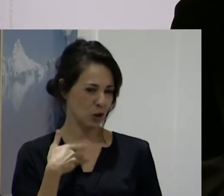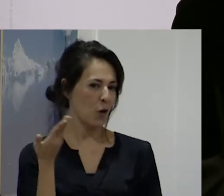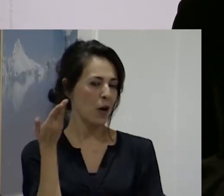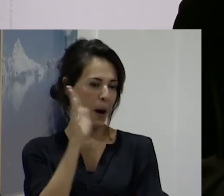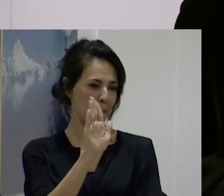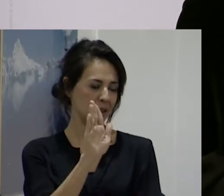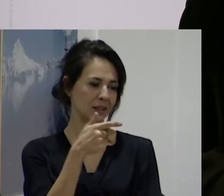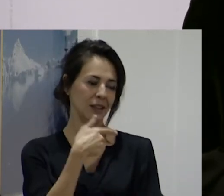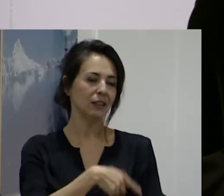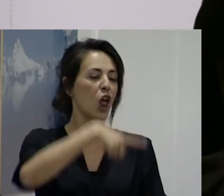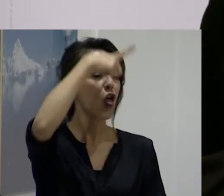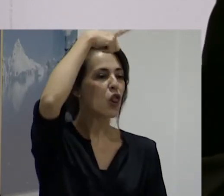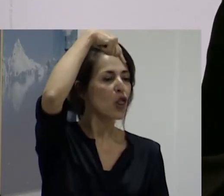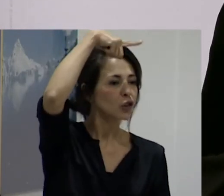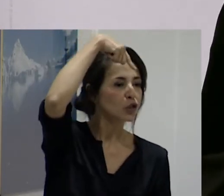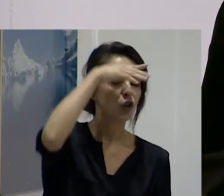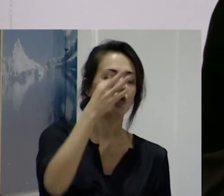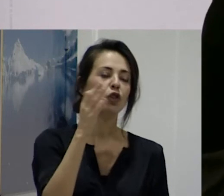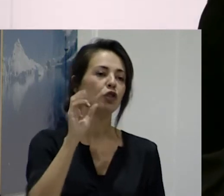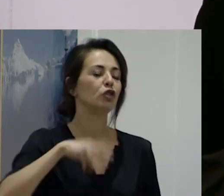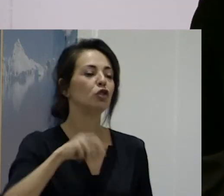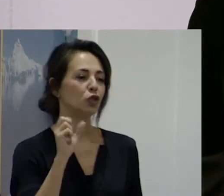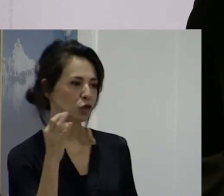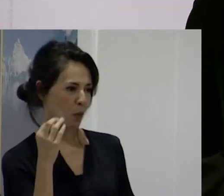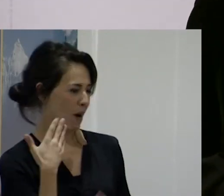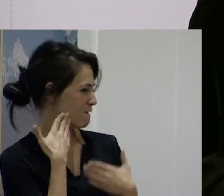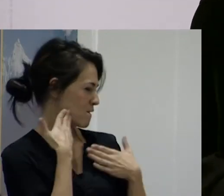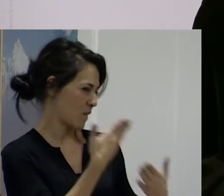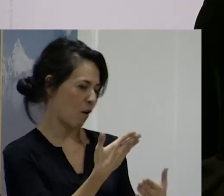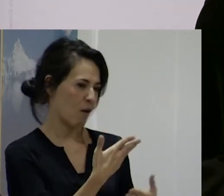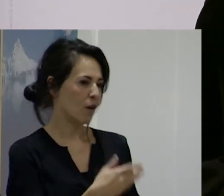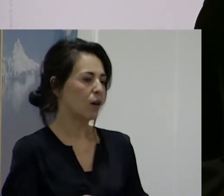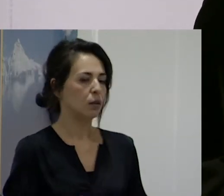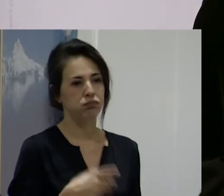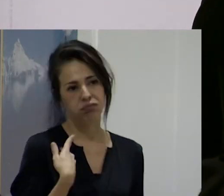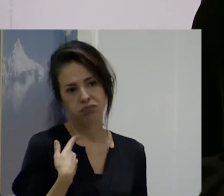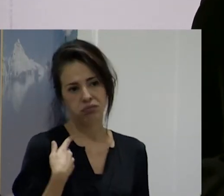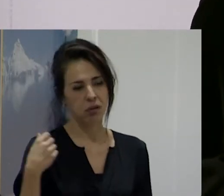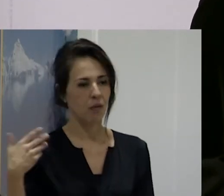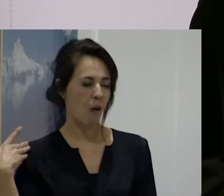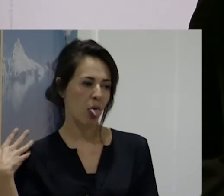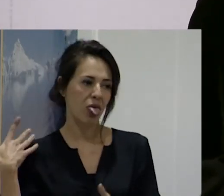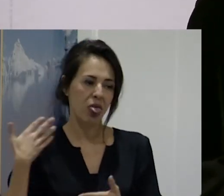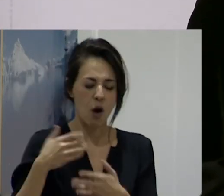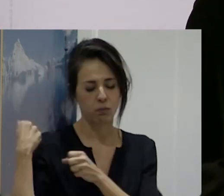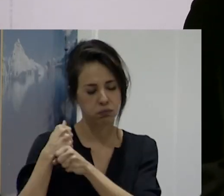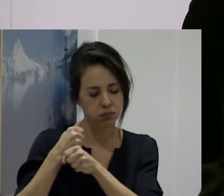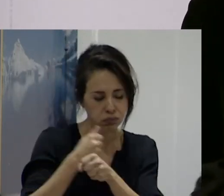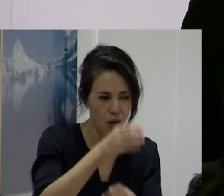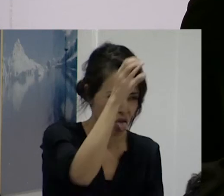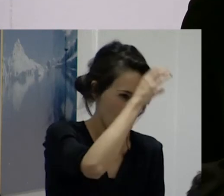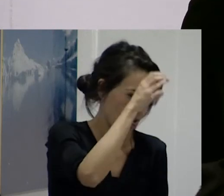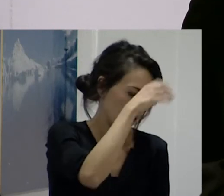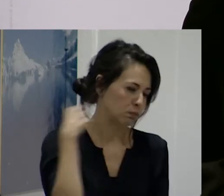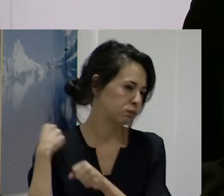nou doctor Tomàs Llorenç, perquè a més de la brillant trajectòria professional i científica que ens ha glossat magníficament